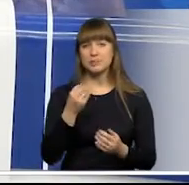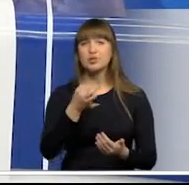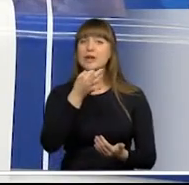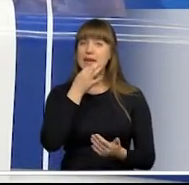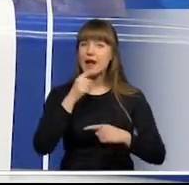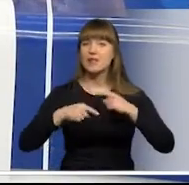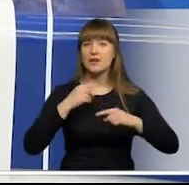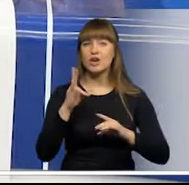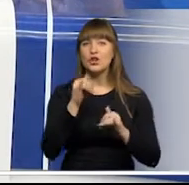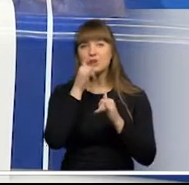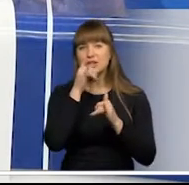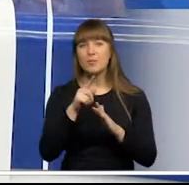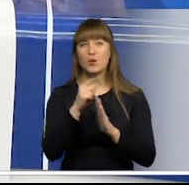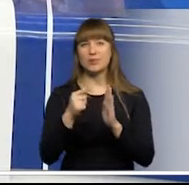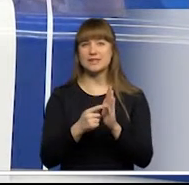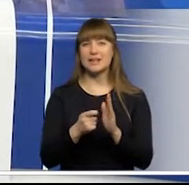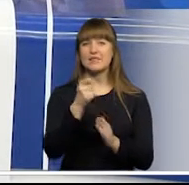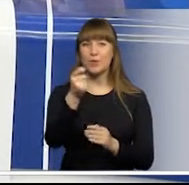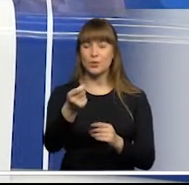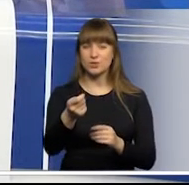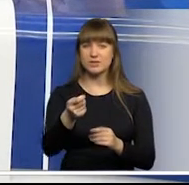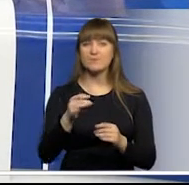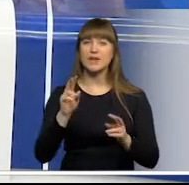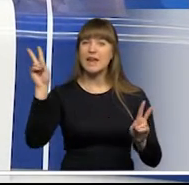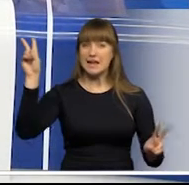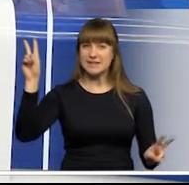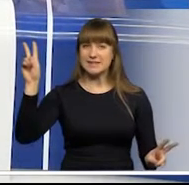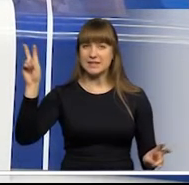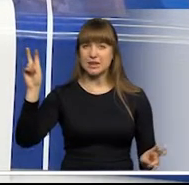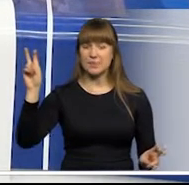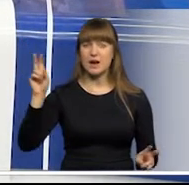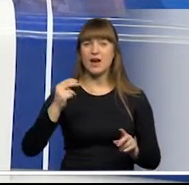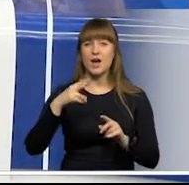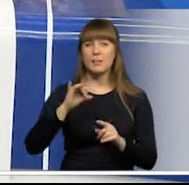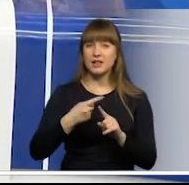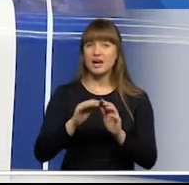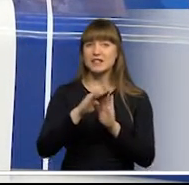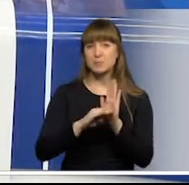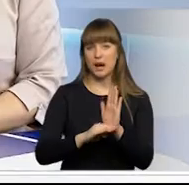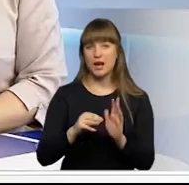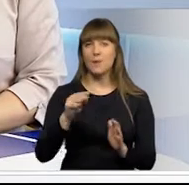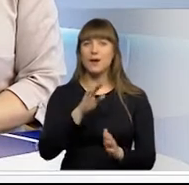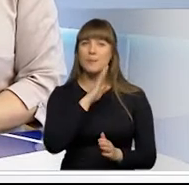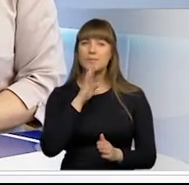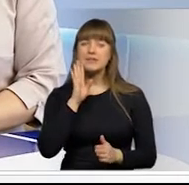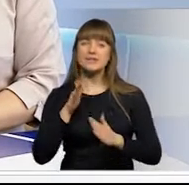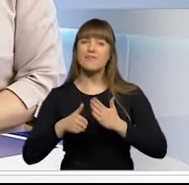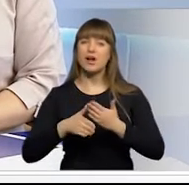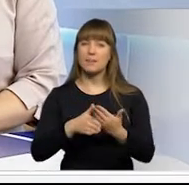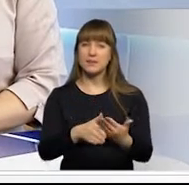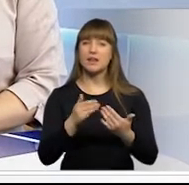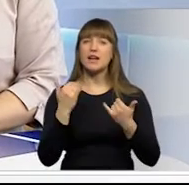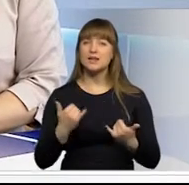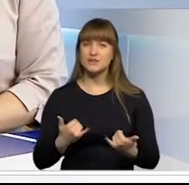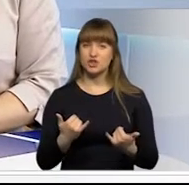Тема пролонгации программы материнского капитала, она сейчас насколько обсуждается и какова